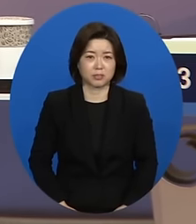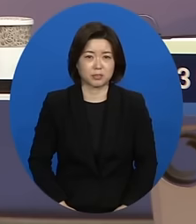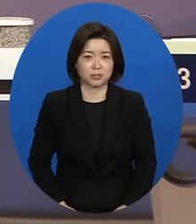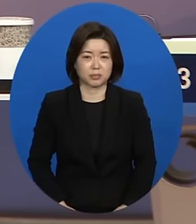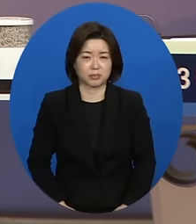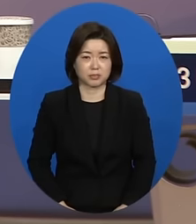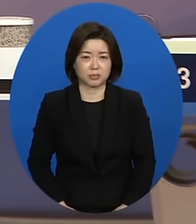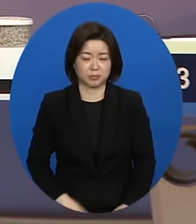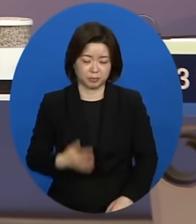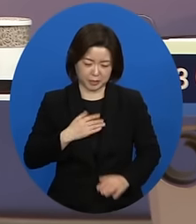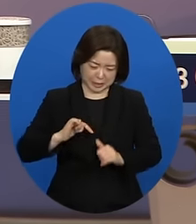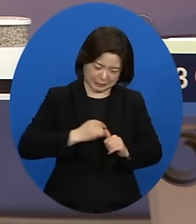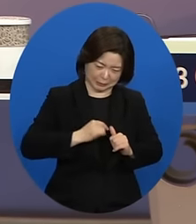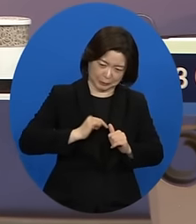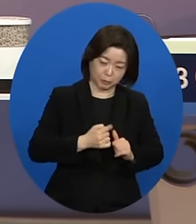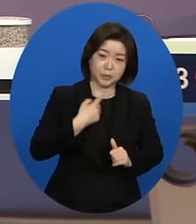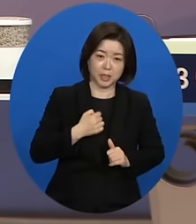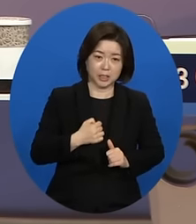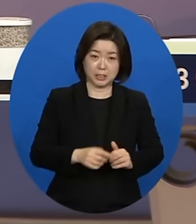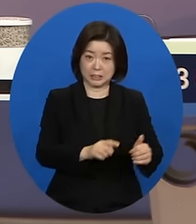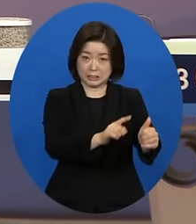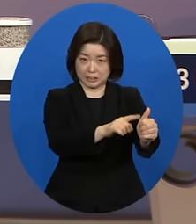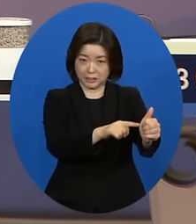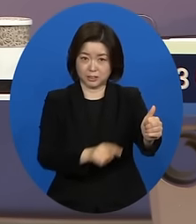나를 고문했던 그놈.